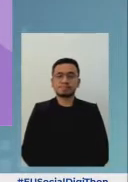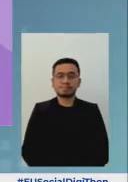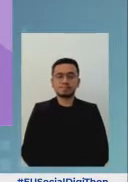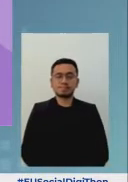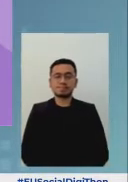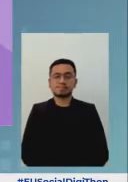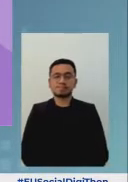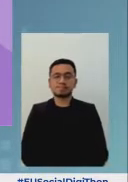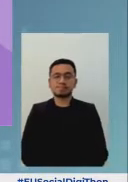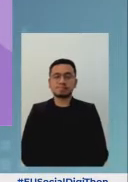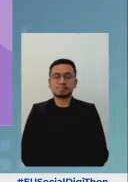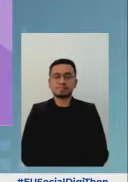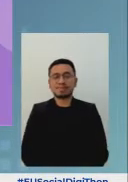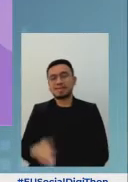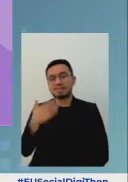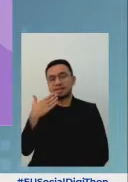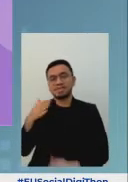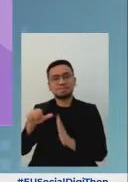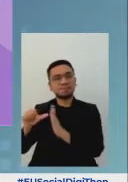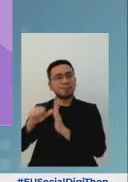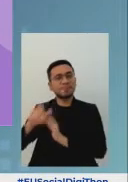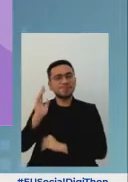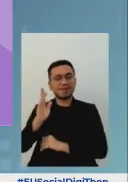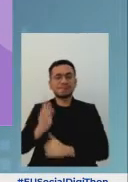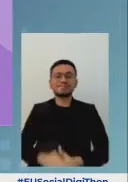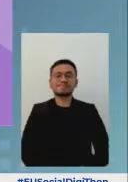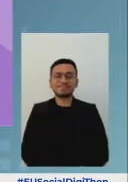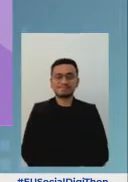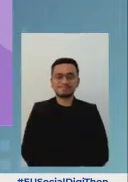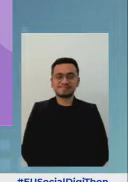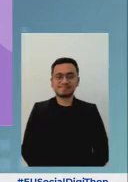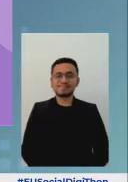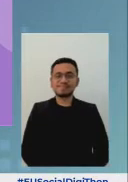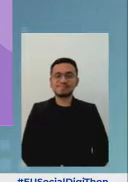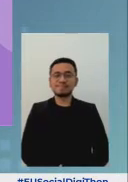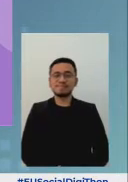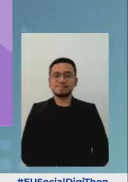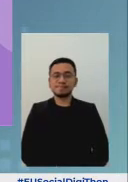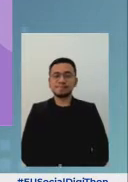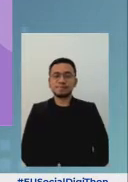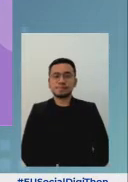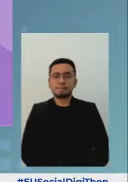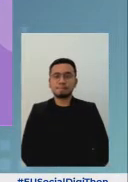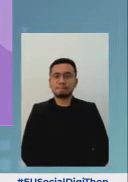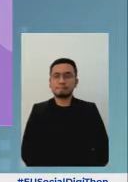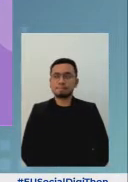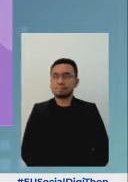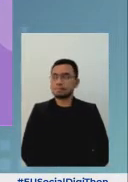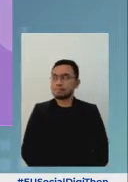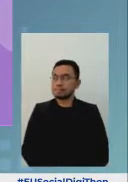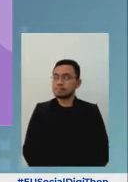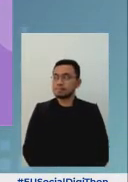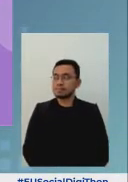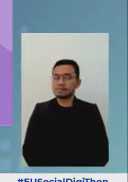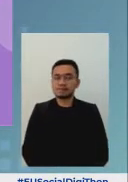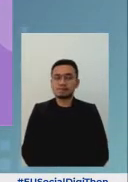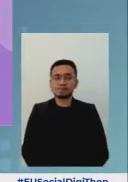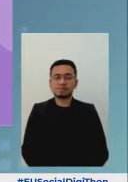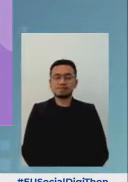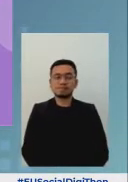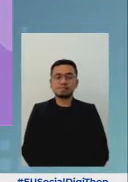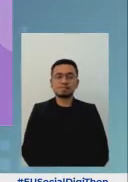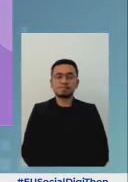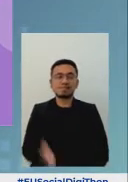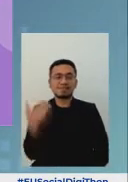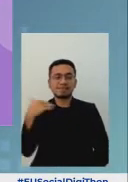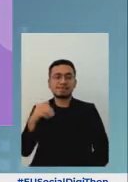Oke, sudah dibantu. Terima kasih banyak. Baik, langsung saja saya tadi sudah diperkenalkan oleh Mbak